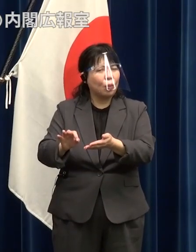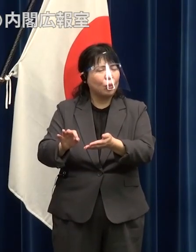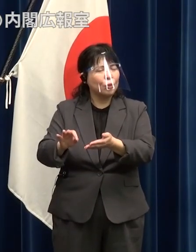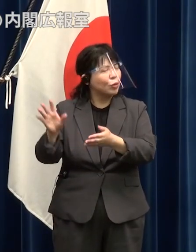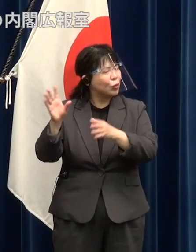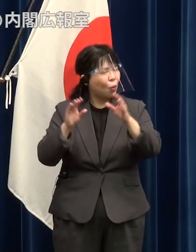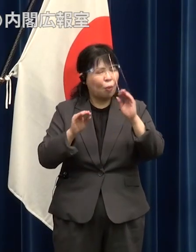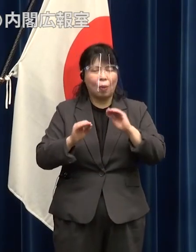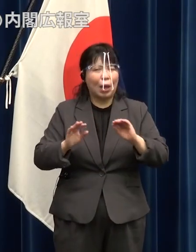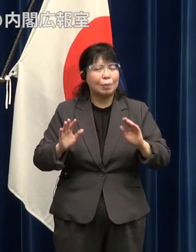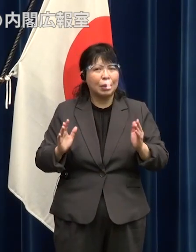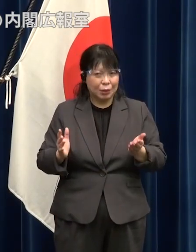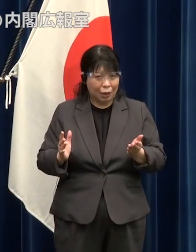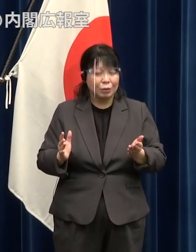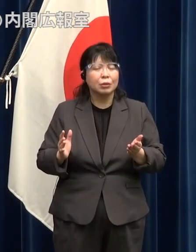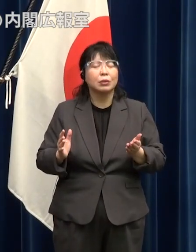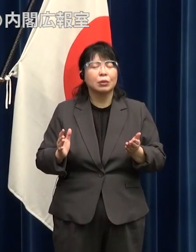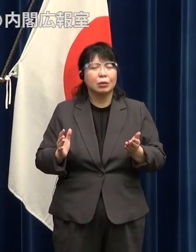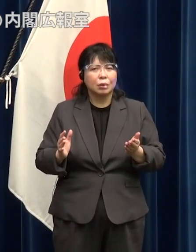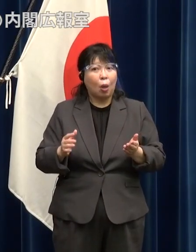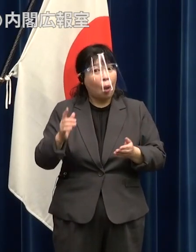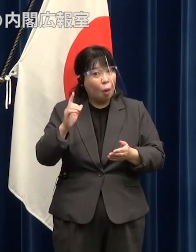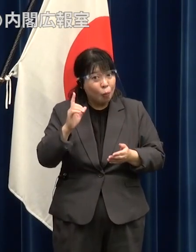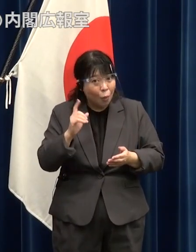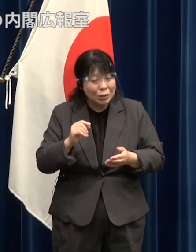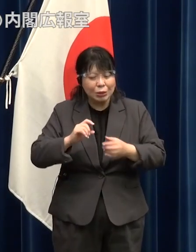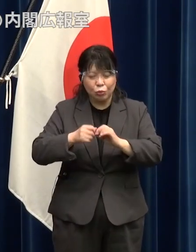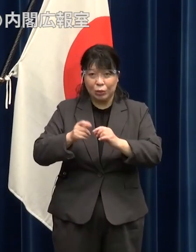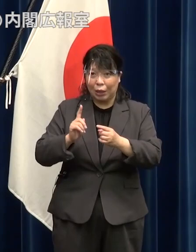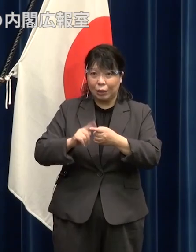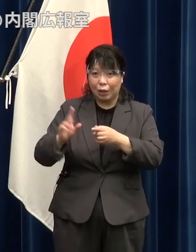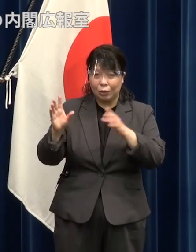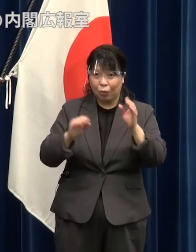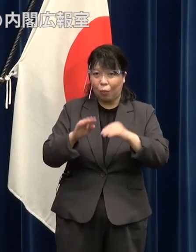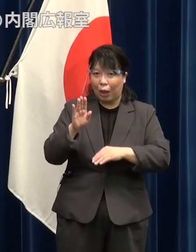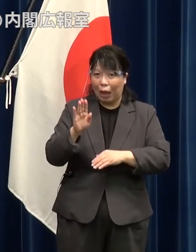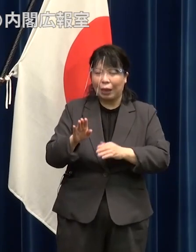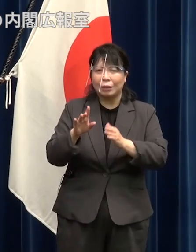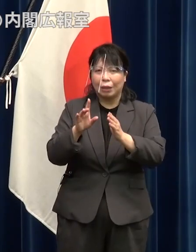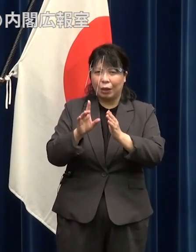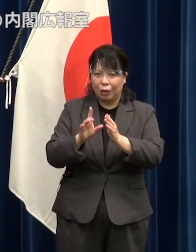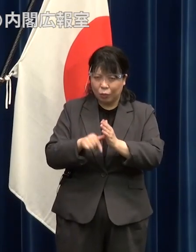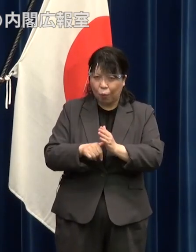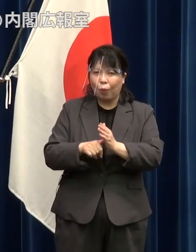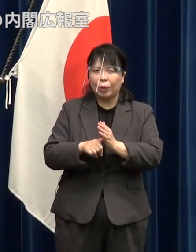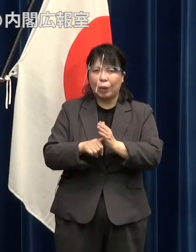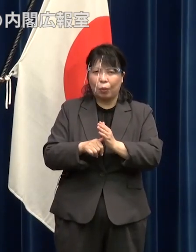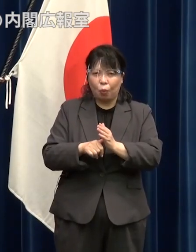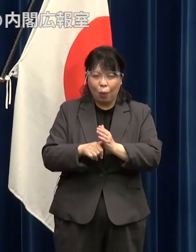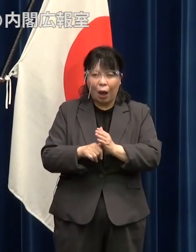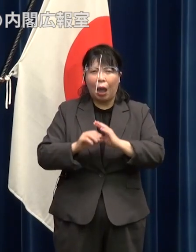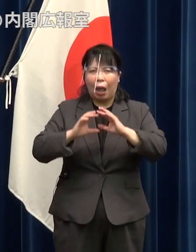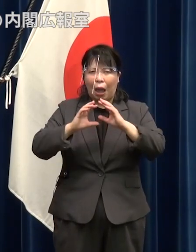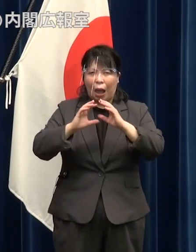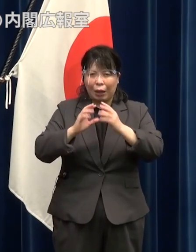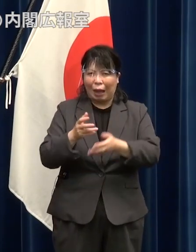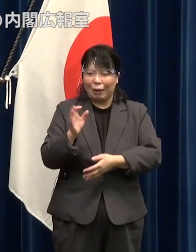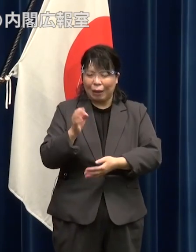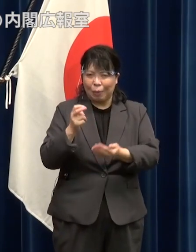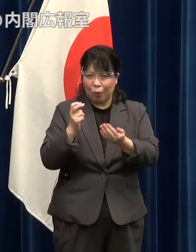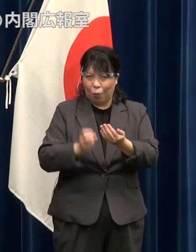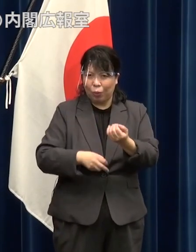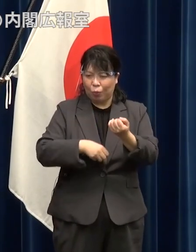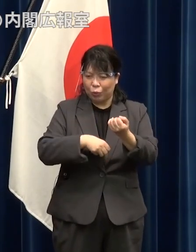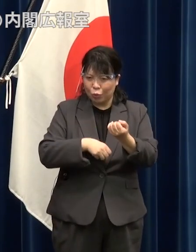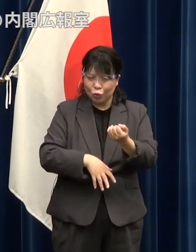報はありませんが具体的な情報がある場合には外為法に基づいて個別に輸出規制を行っ